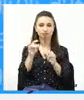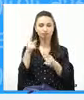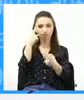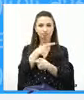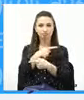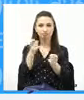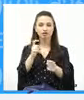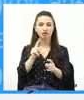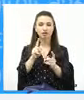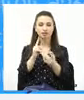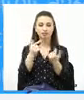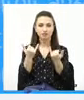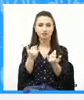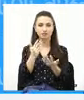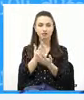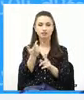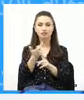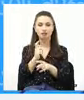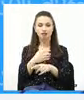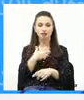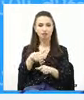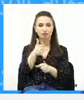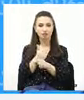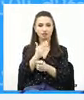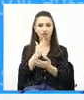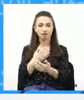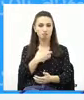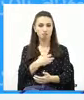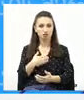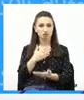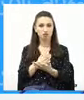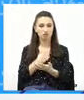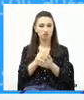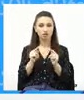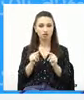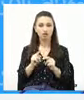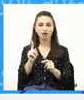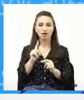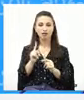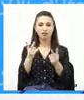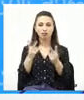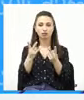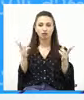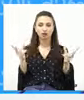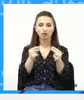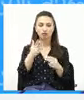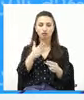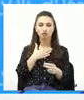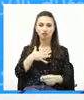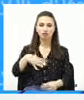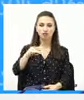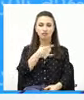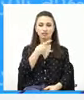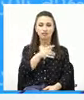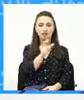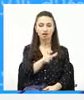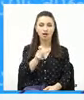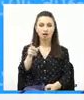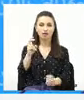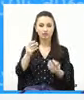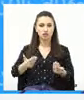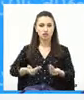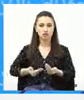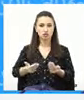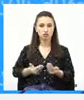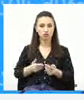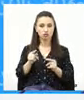de bit. Rad stres. Colazem tavaridam. Nișnolovaniam. Rata gădavarcinot. Ce ai să cuareli adamiane